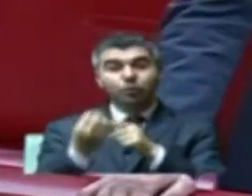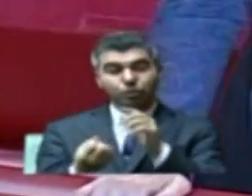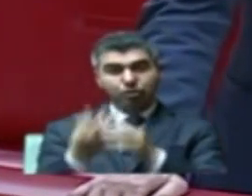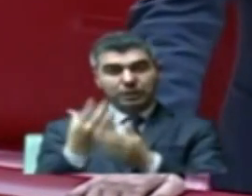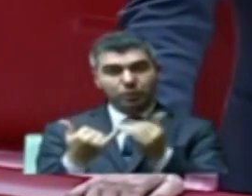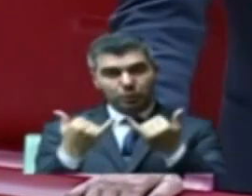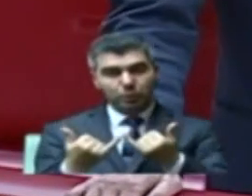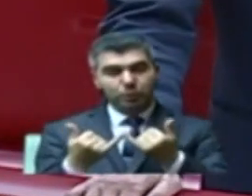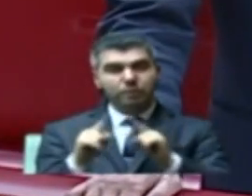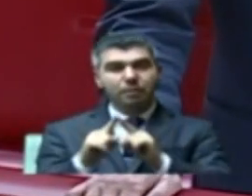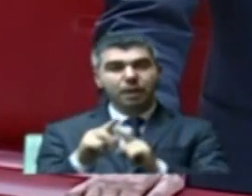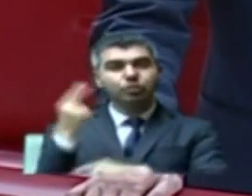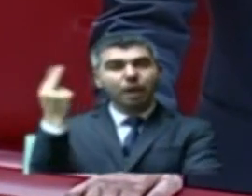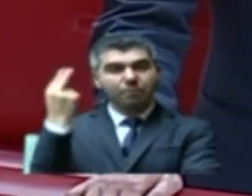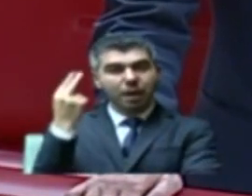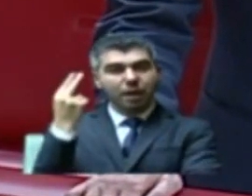القانون الإطار كيتكلم على 3،